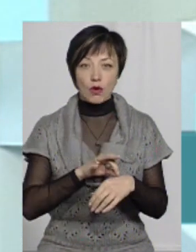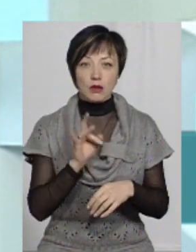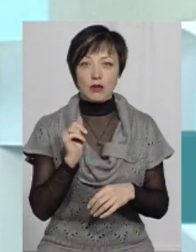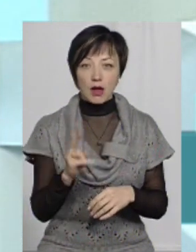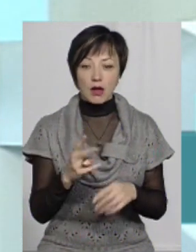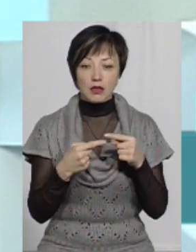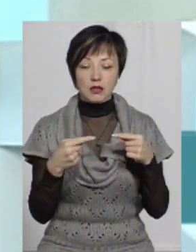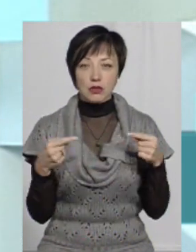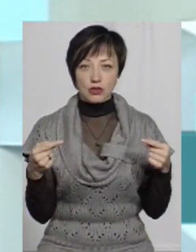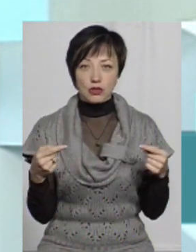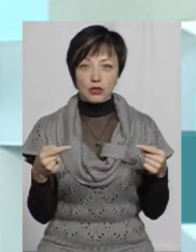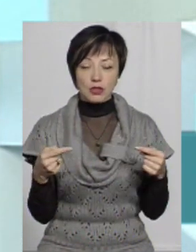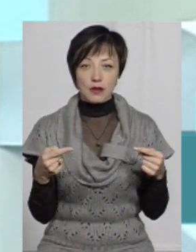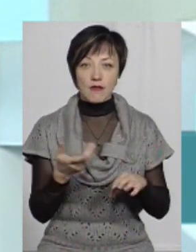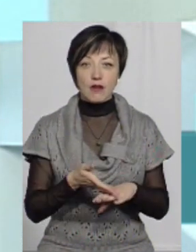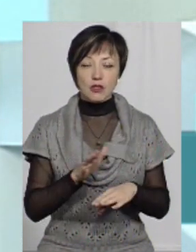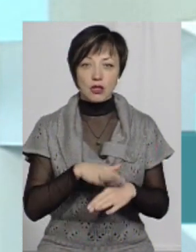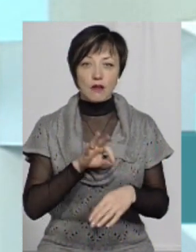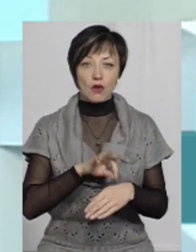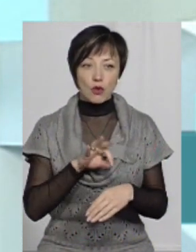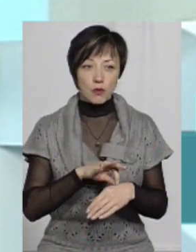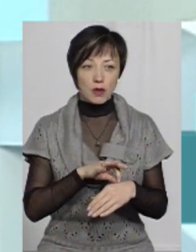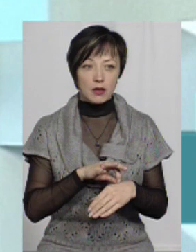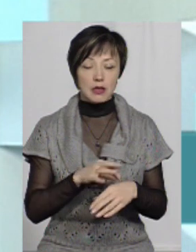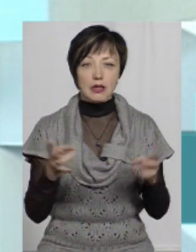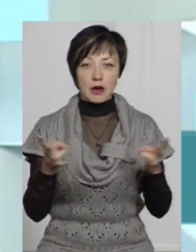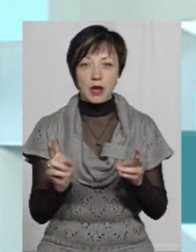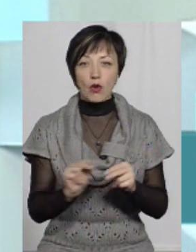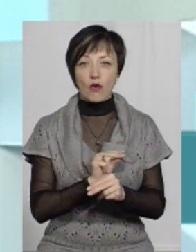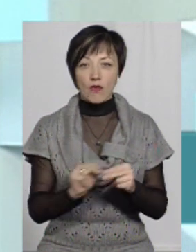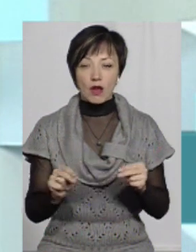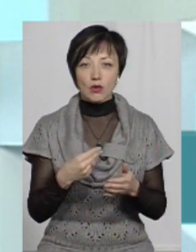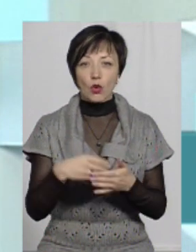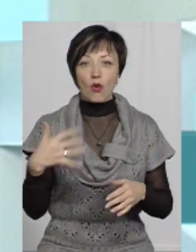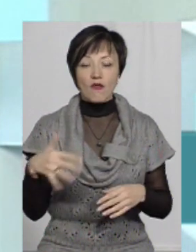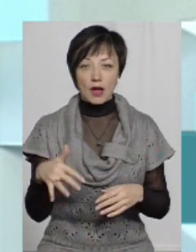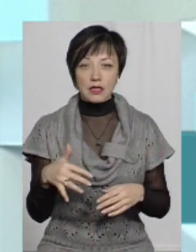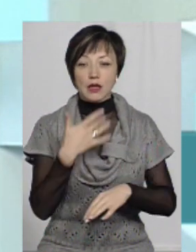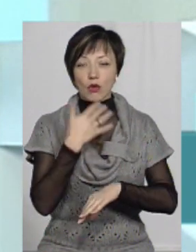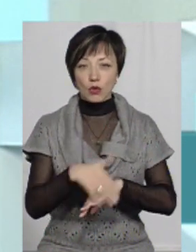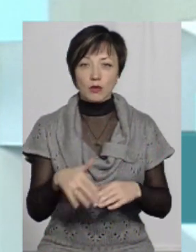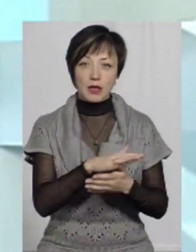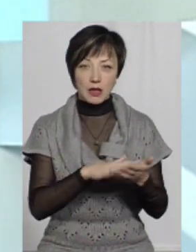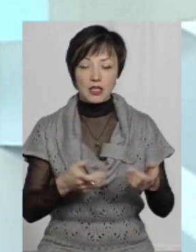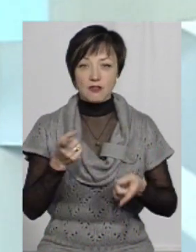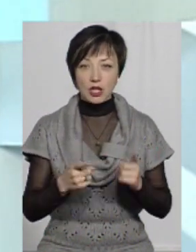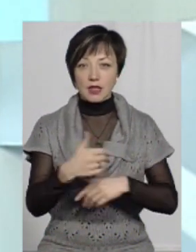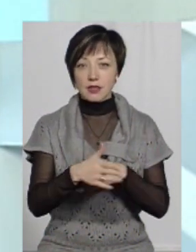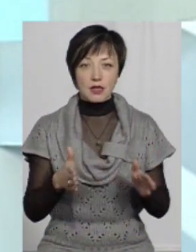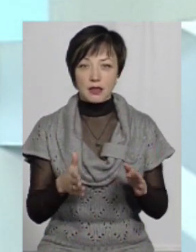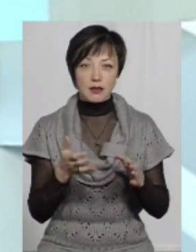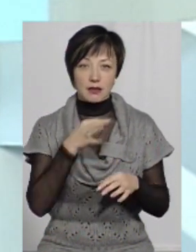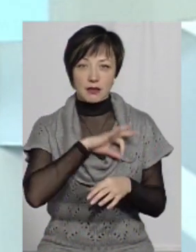на рак, і ще на якісь такі важкі хвороби, де треба лікування дороговартісне і за кордоном, і так далі, то, звичайно, в